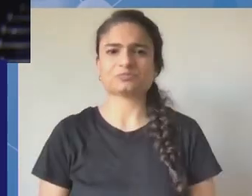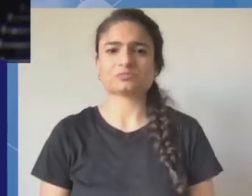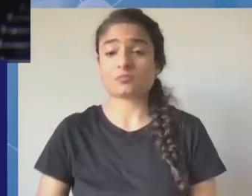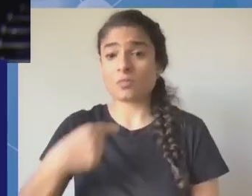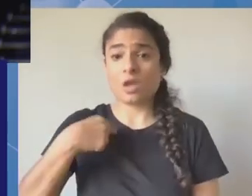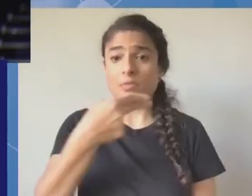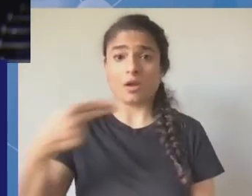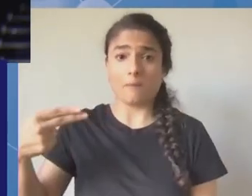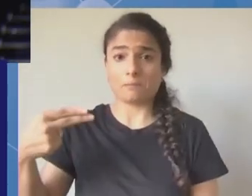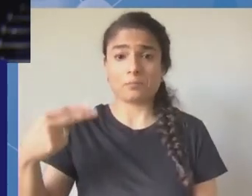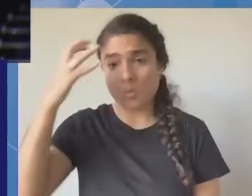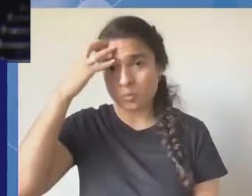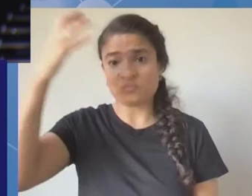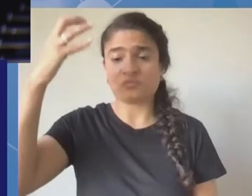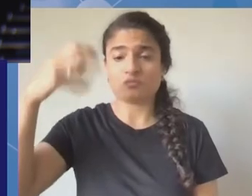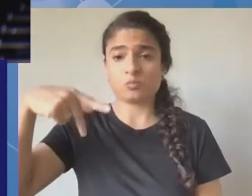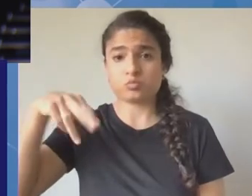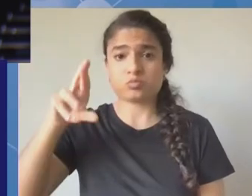我是从印度来的，